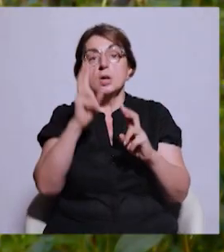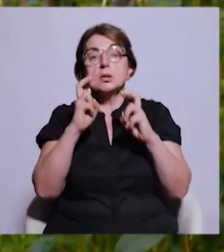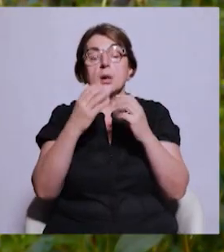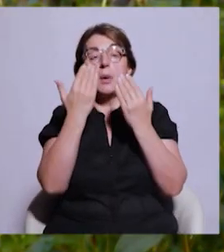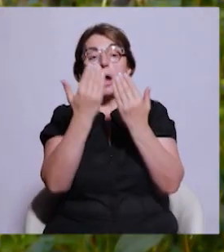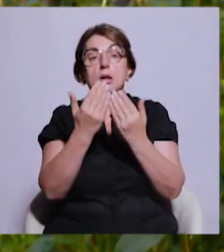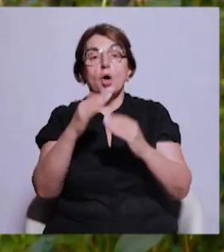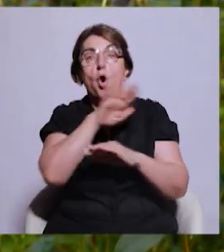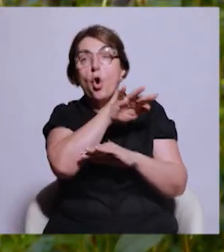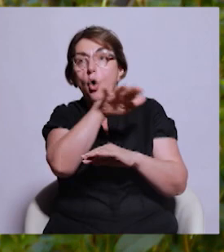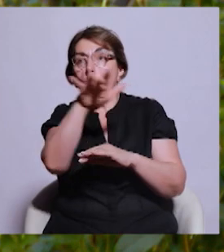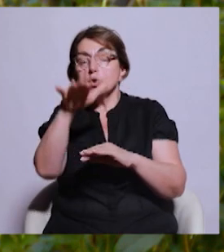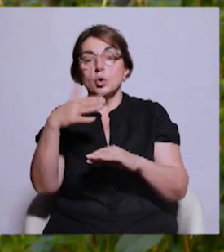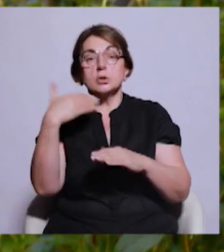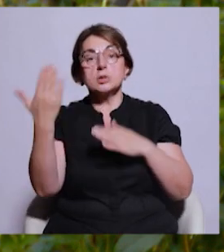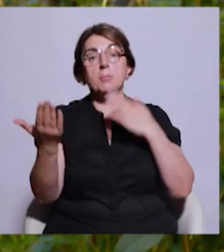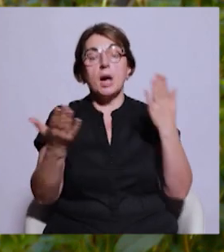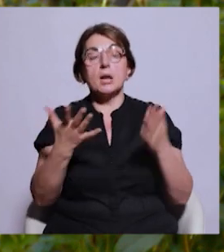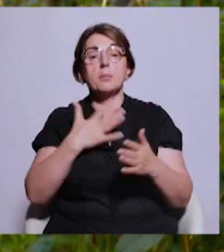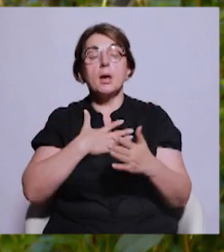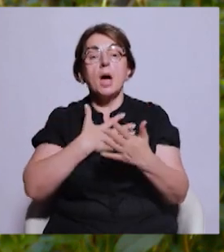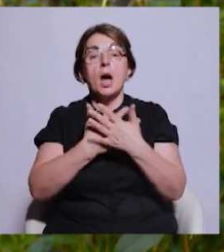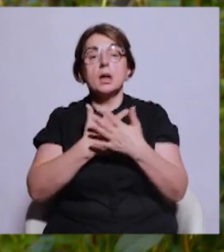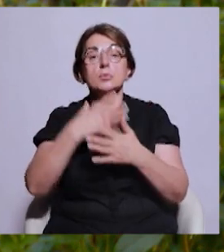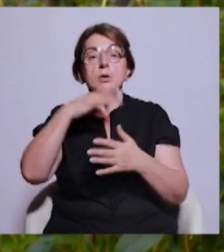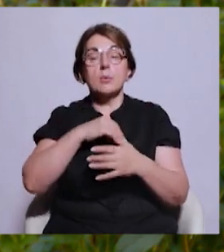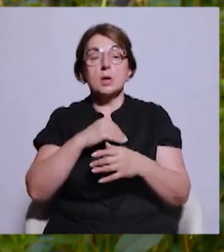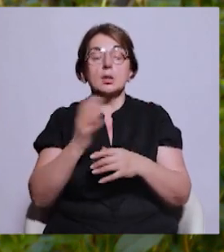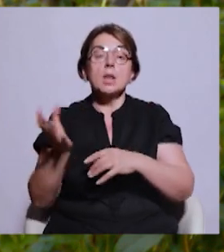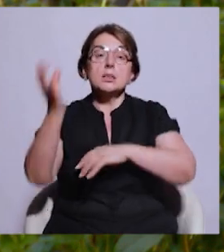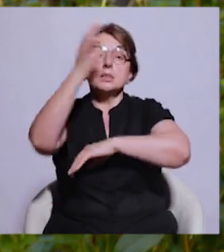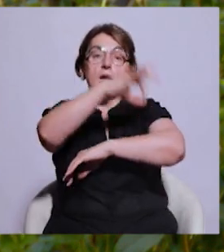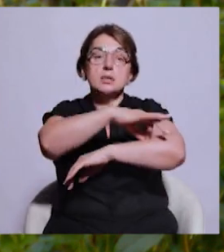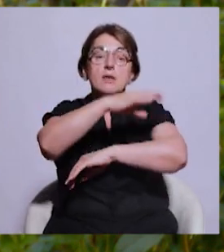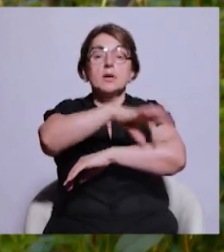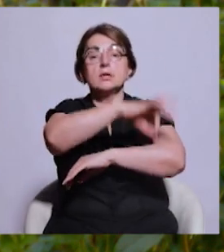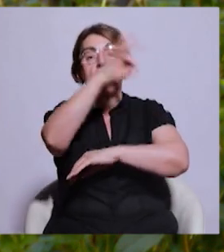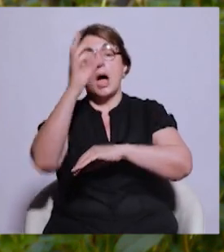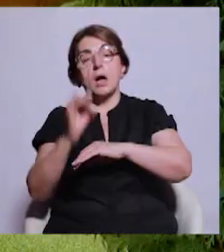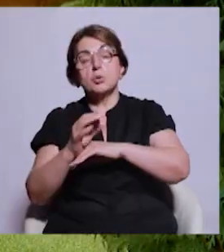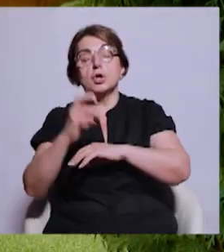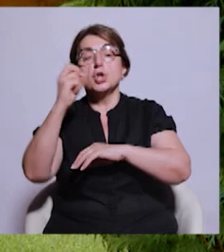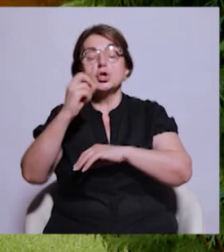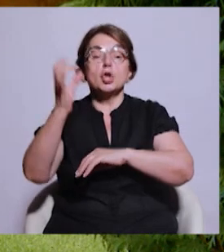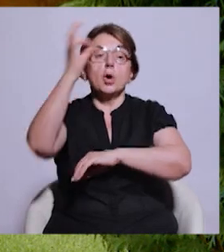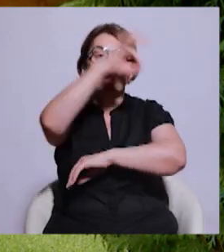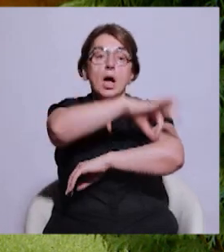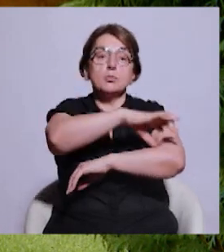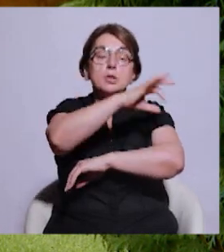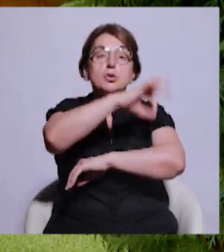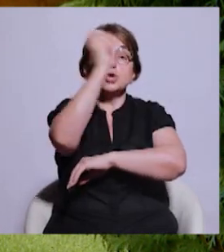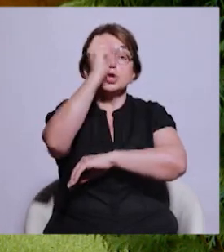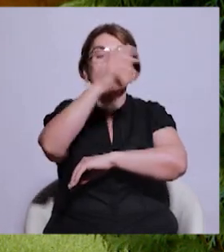სასწავლო თემა თქვენთვის ჰორიზონტის მხარეები, რომ აქტუალურად გამოვიყენოთ დასავლეთი, აღმოსავლეთი, ჩრდილო-აღმოსავლეთი,